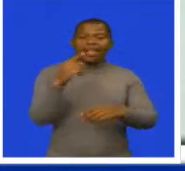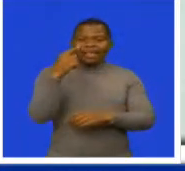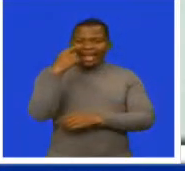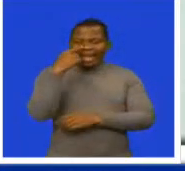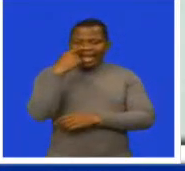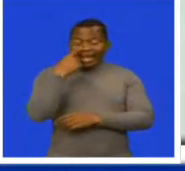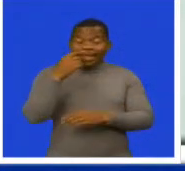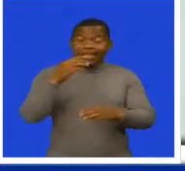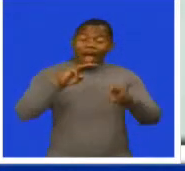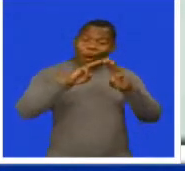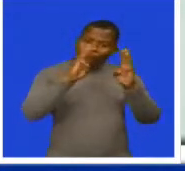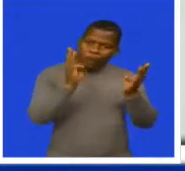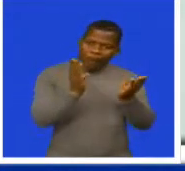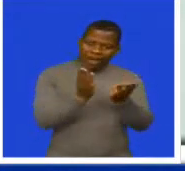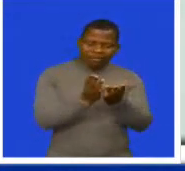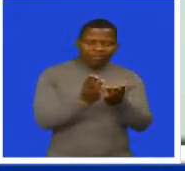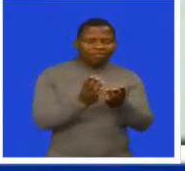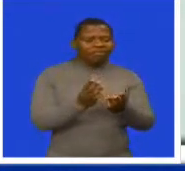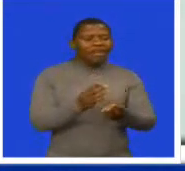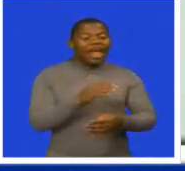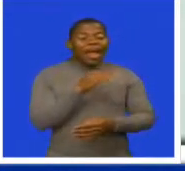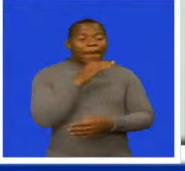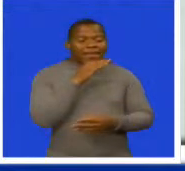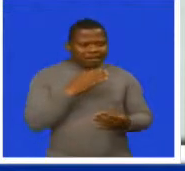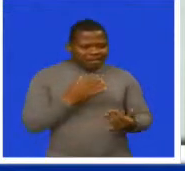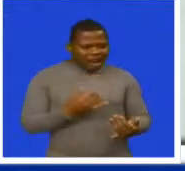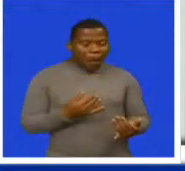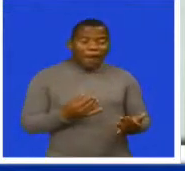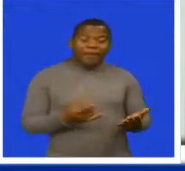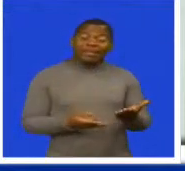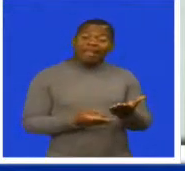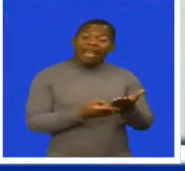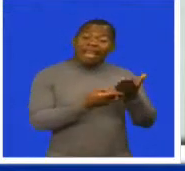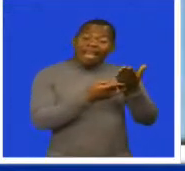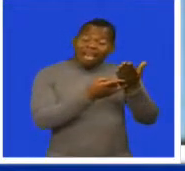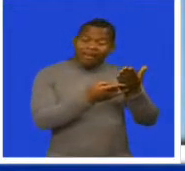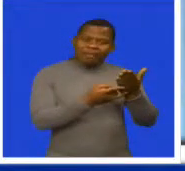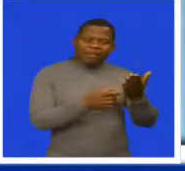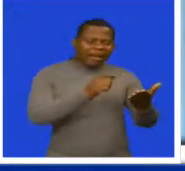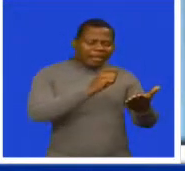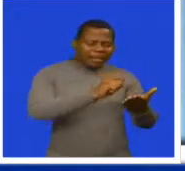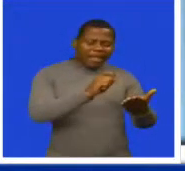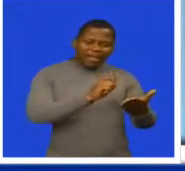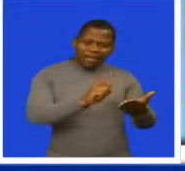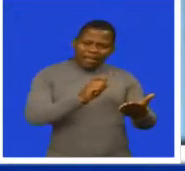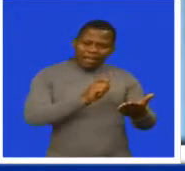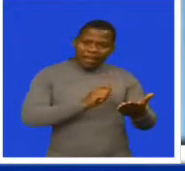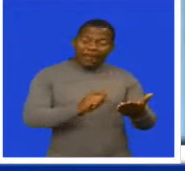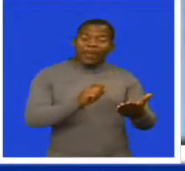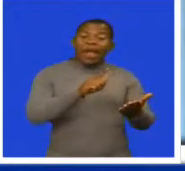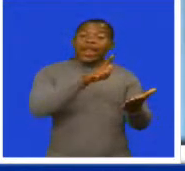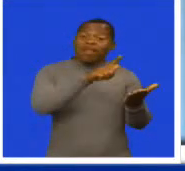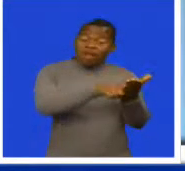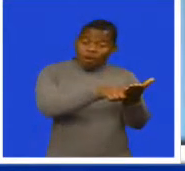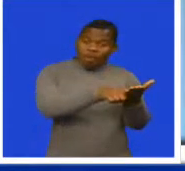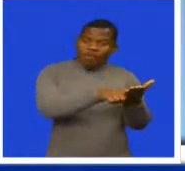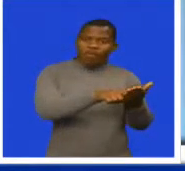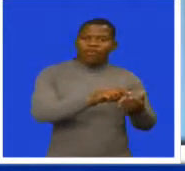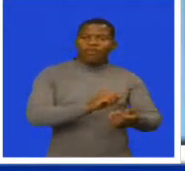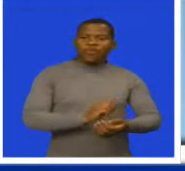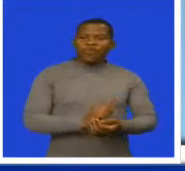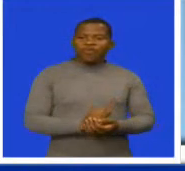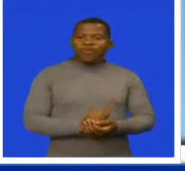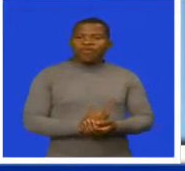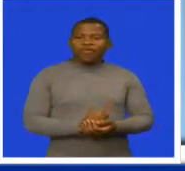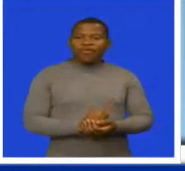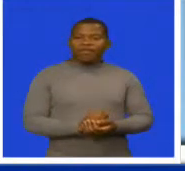imithetho ukuthi legislative drafting baphindze futhi bathembisile baseNdiya ukuthi kulama